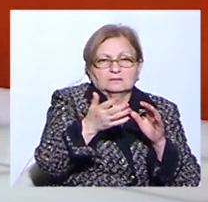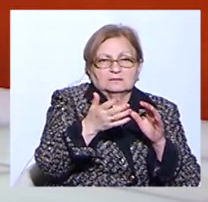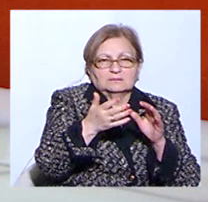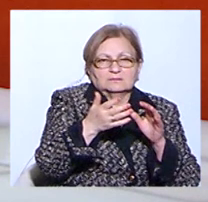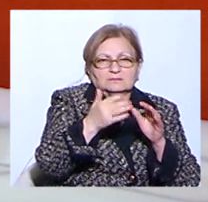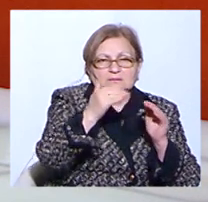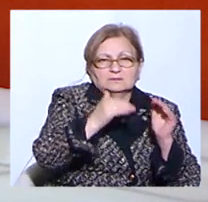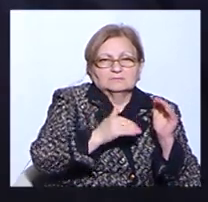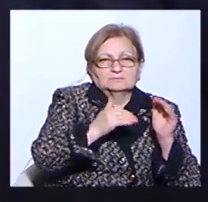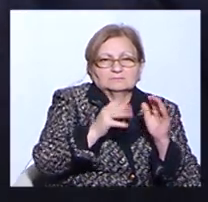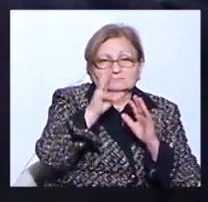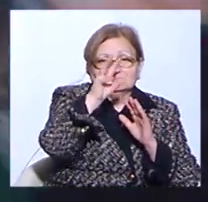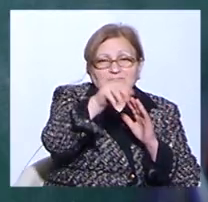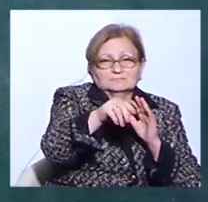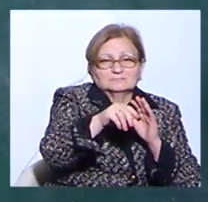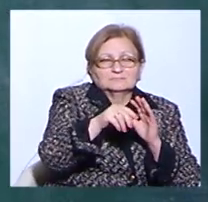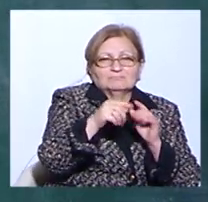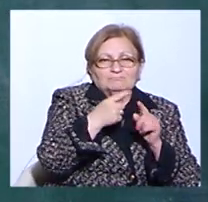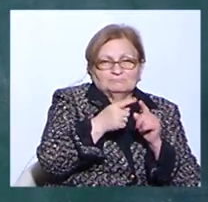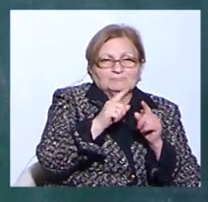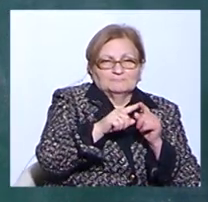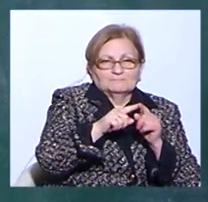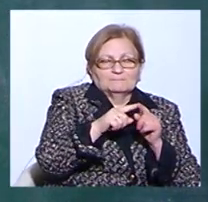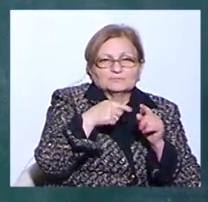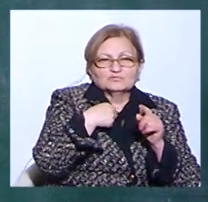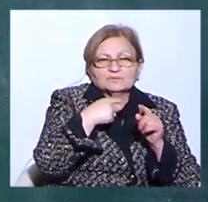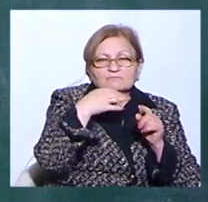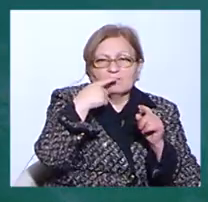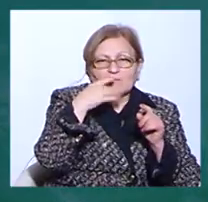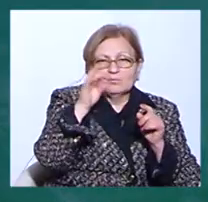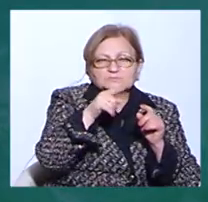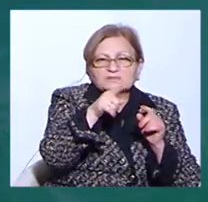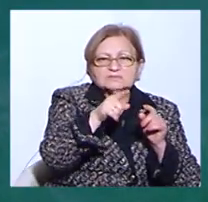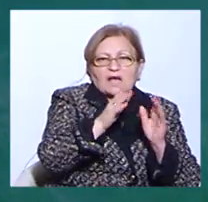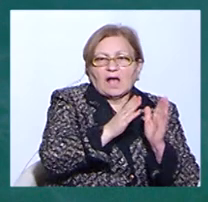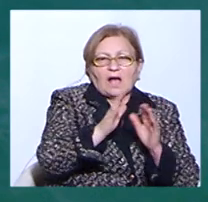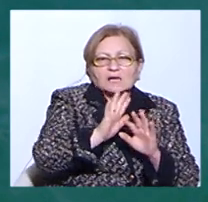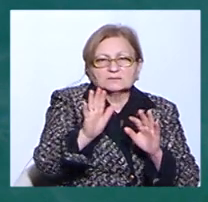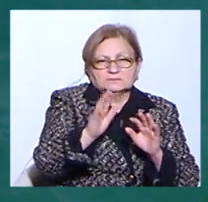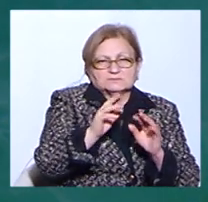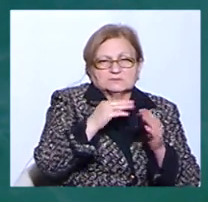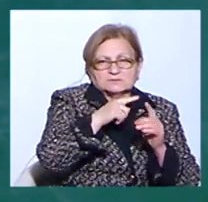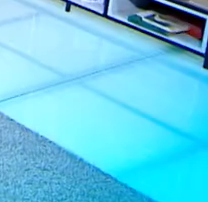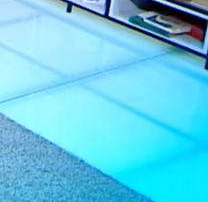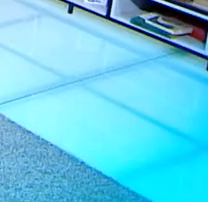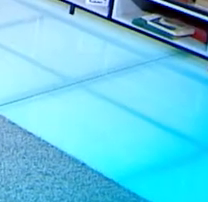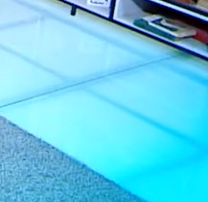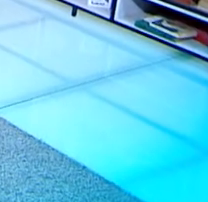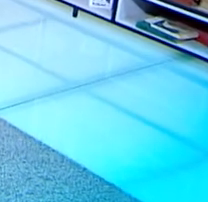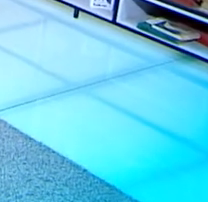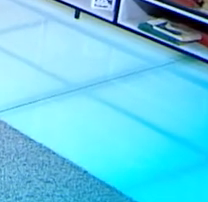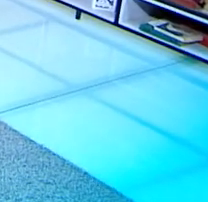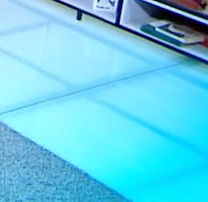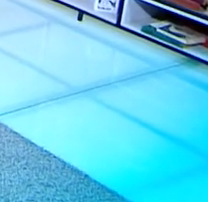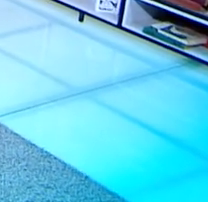მნიშვნელი მრიცხველში მოთავსდება, იმიტომ რომ ლაპარაკი მაქვს მე არაწესიერ წილადთან. ერთხელ და ნაშტი დამჭა სამი. აი ის